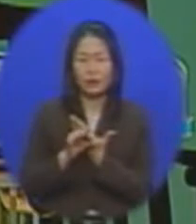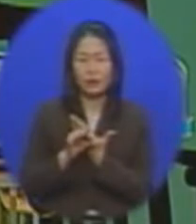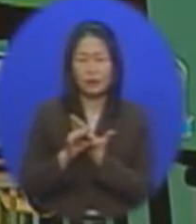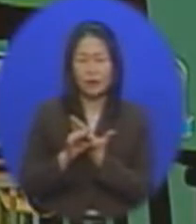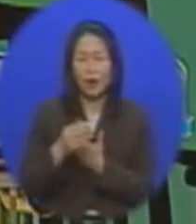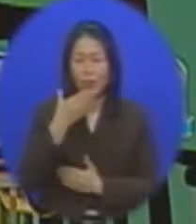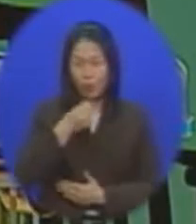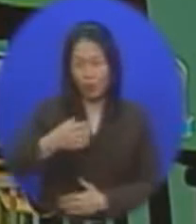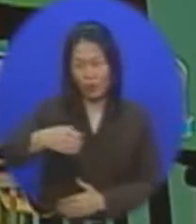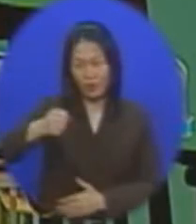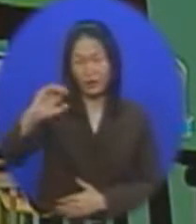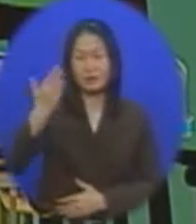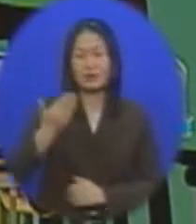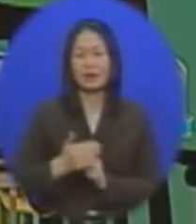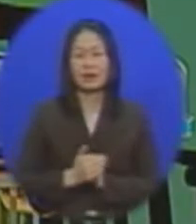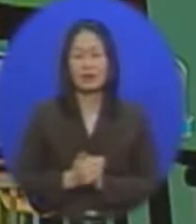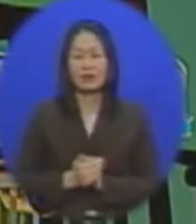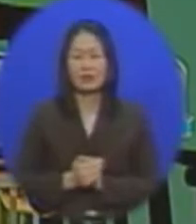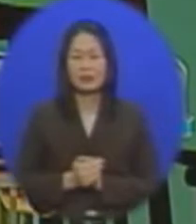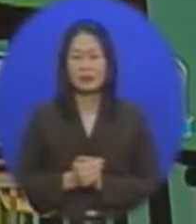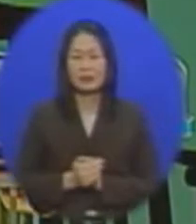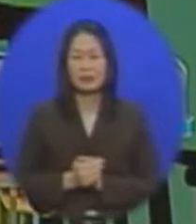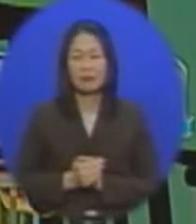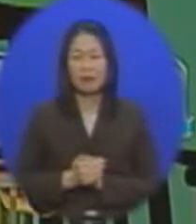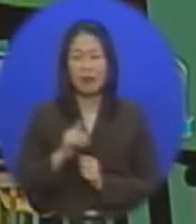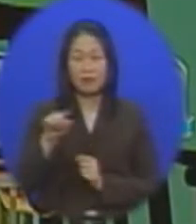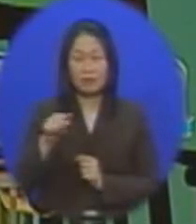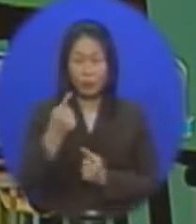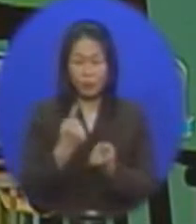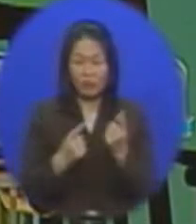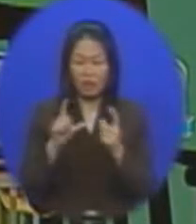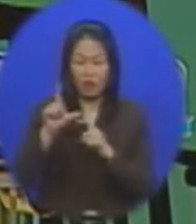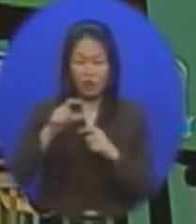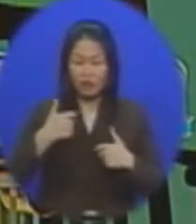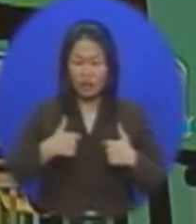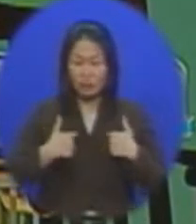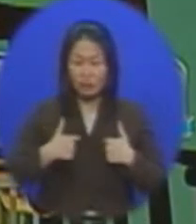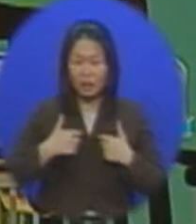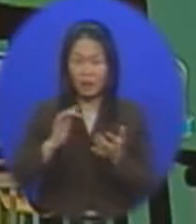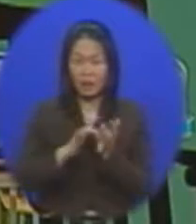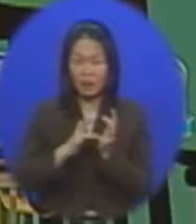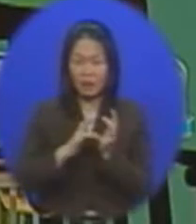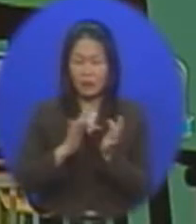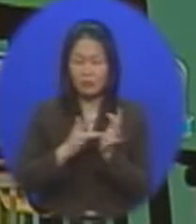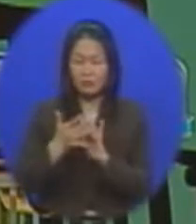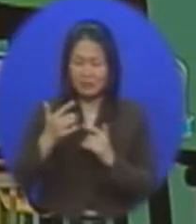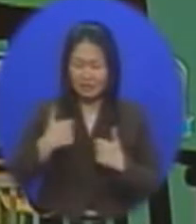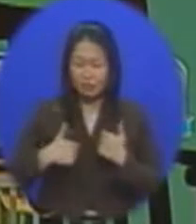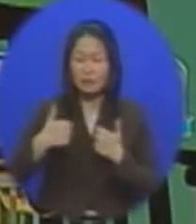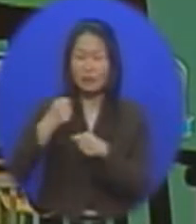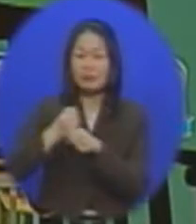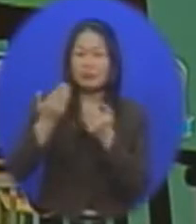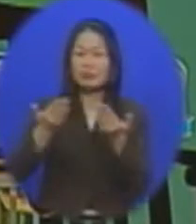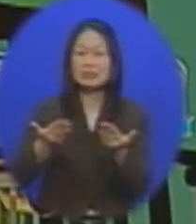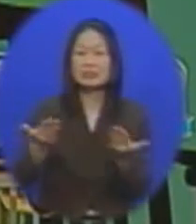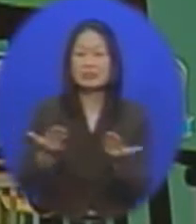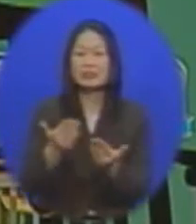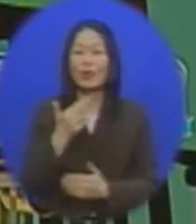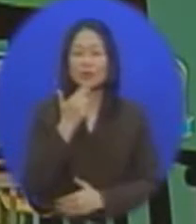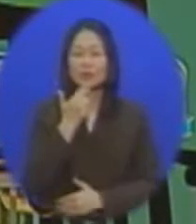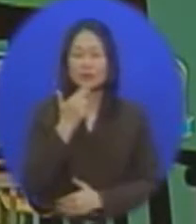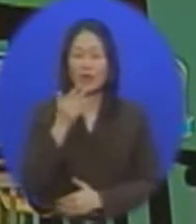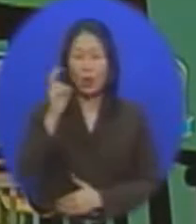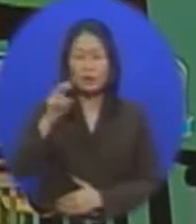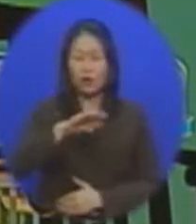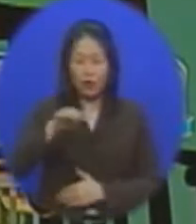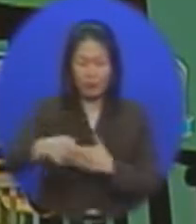법을 봤습니다 그것보다 예수님을 기쁘시게 하는 게 없어요 혹시 여러분 마음에